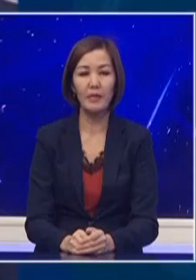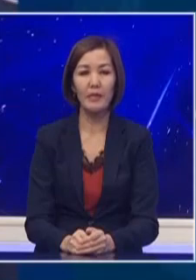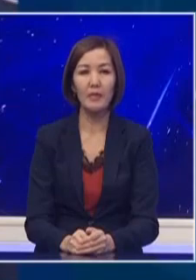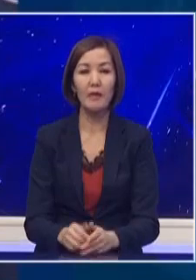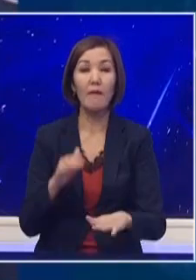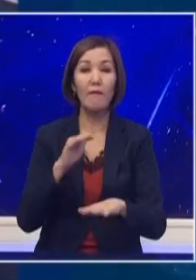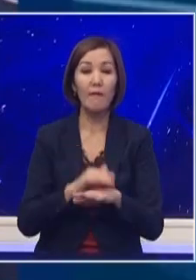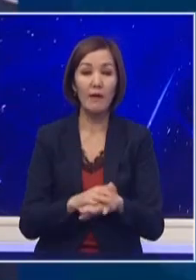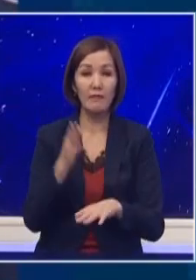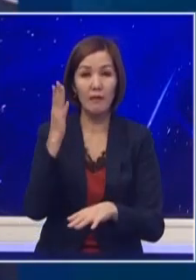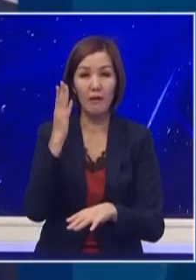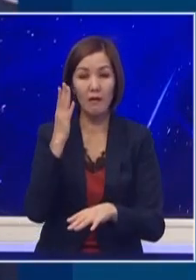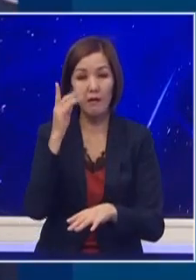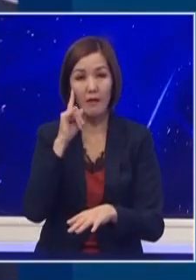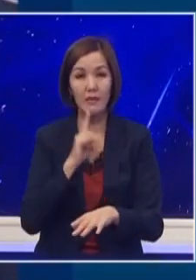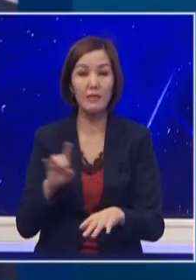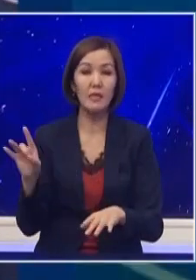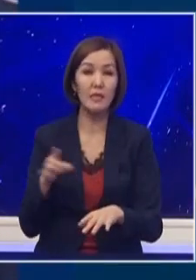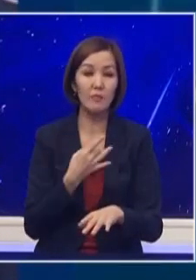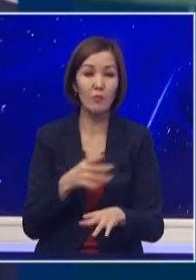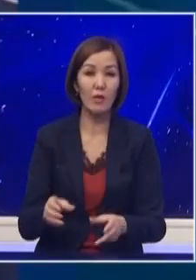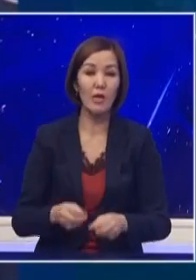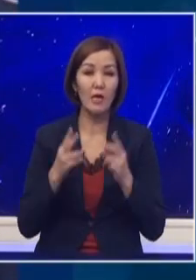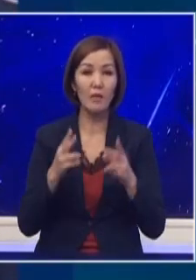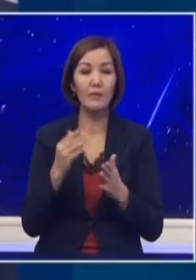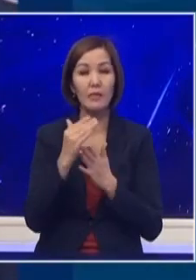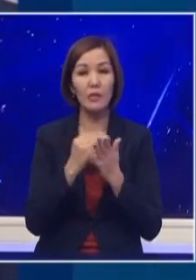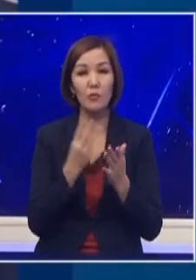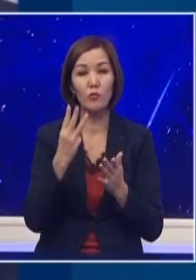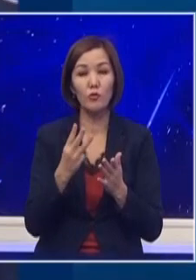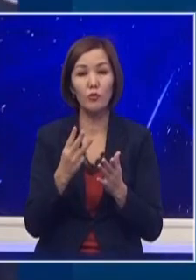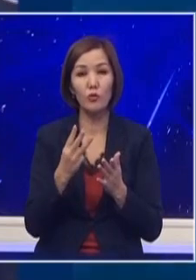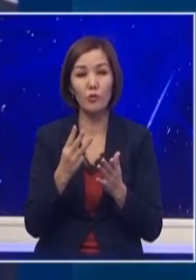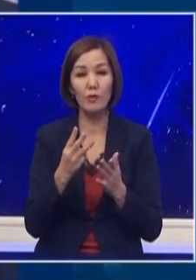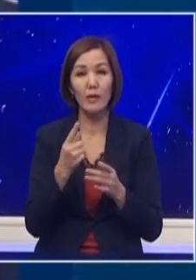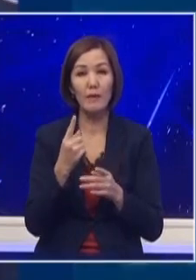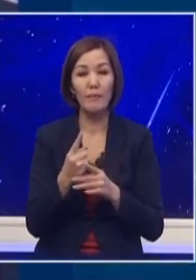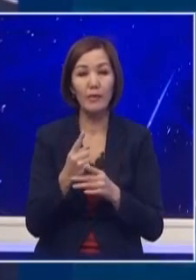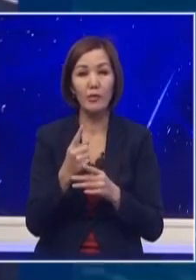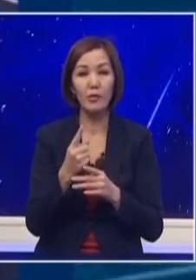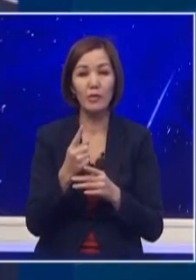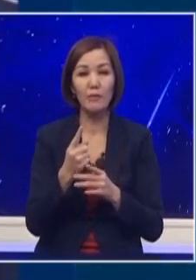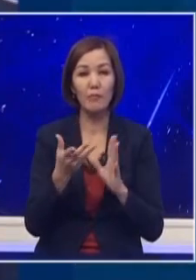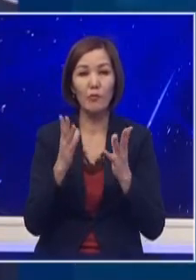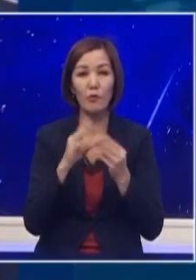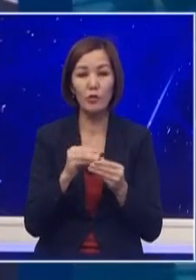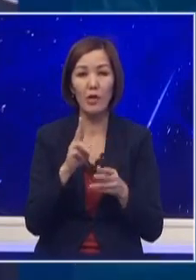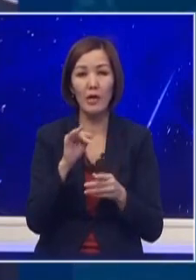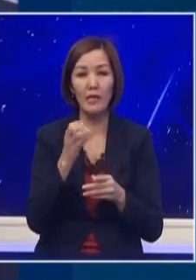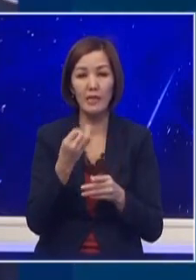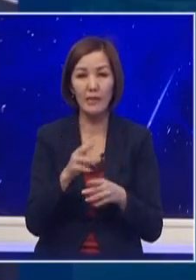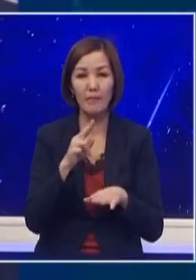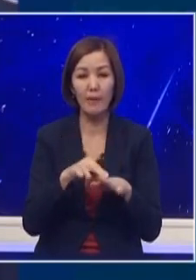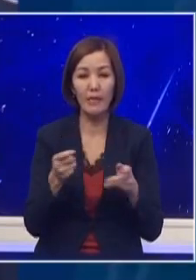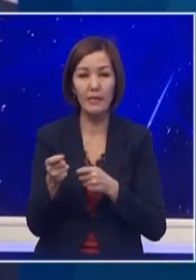Аталған дерек Қазақстан Республикасы Қылмыстық кодексінің 297 бабының 3-ші бөлігі, 1-ші және 3-ші тармақтары бойынша Қарасай ауданының